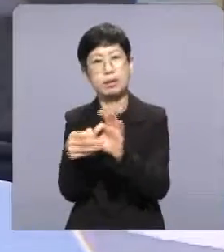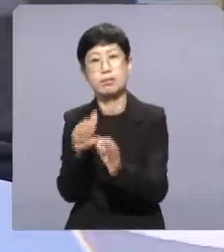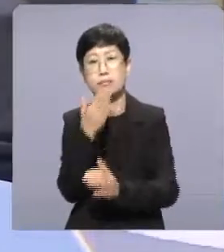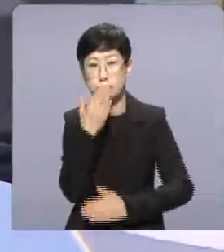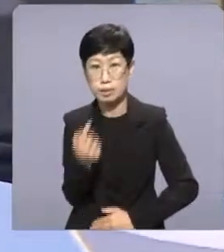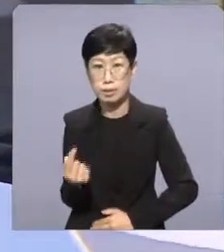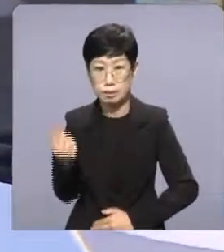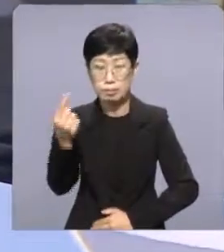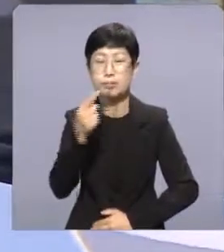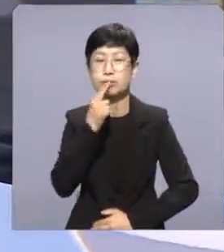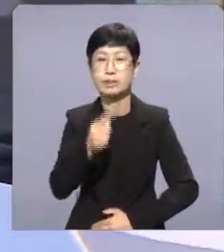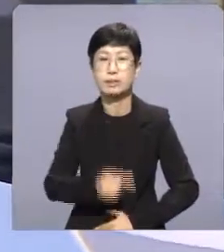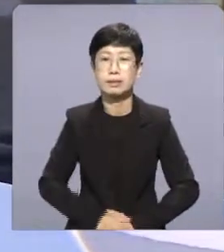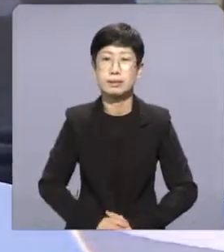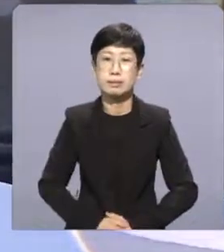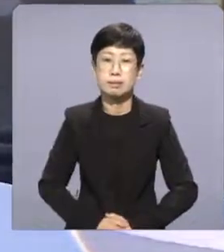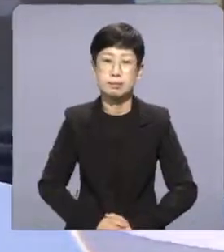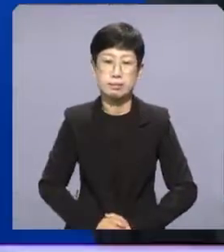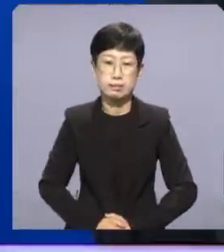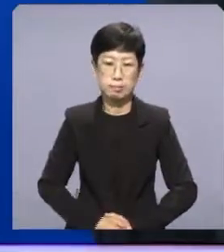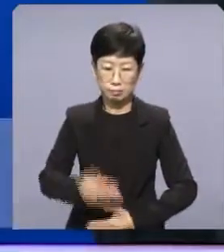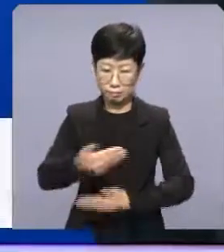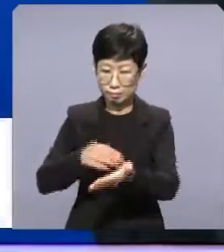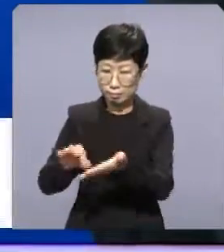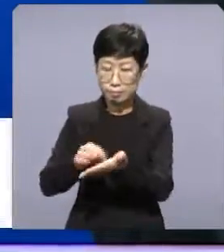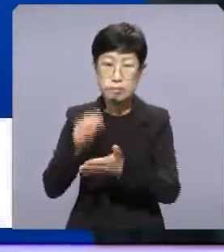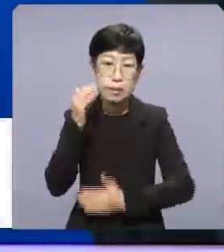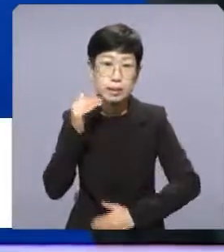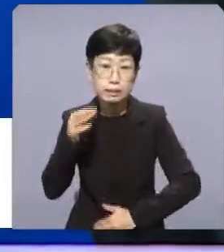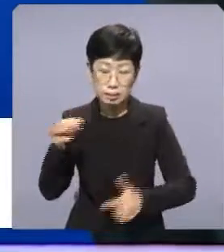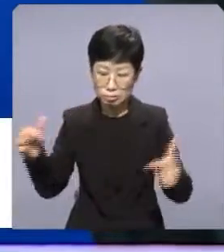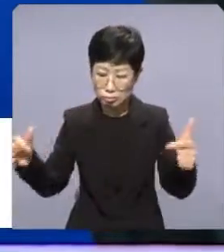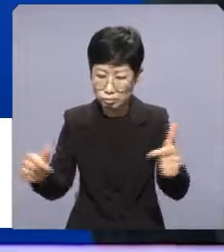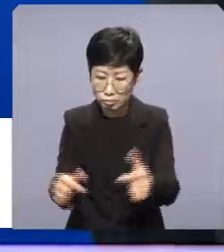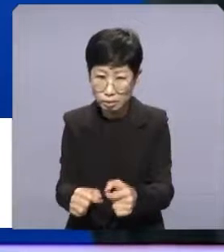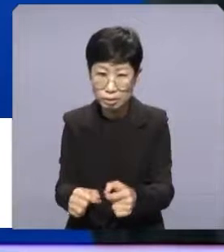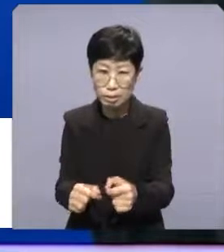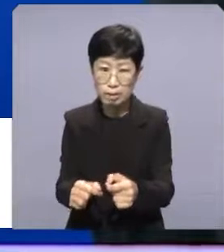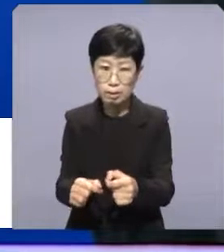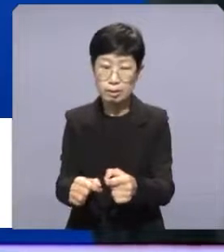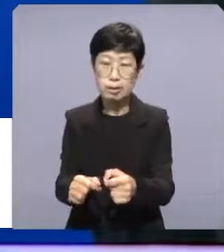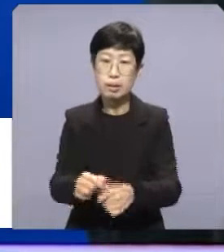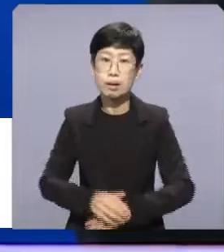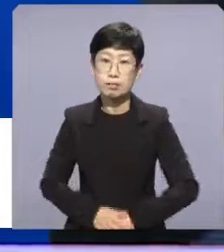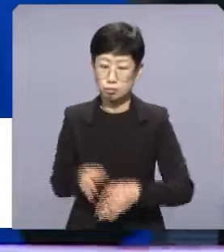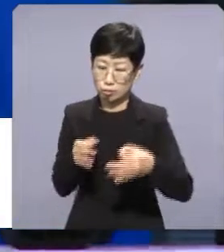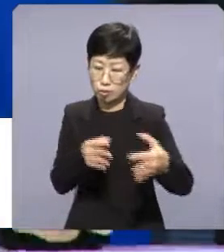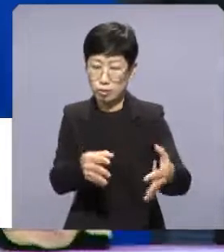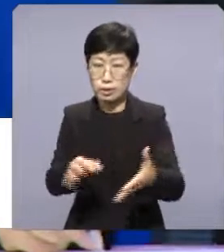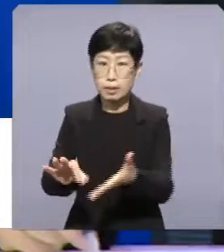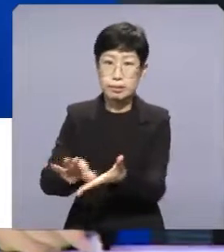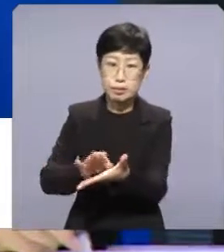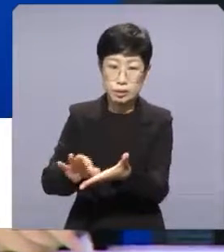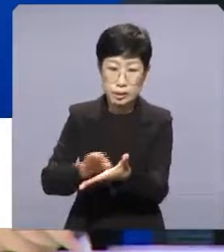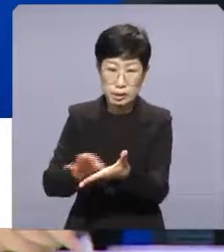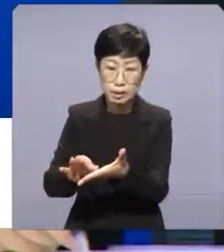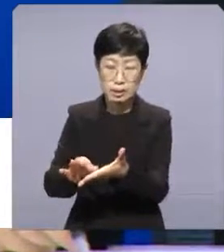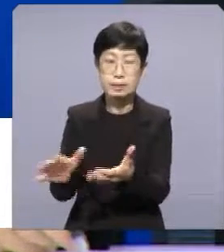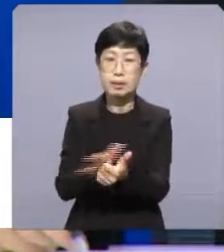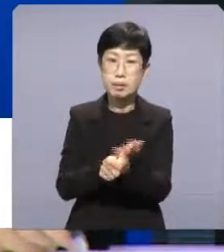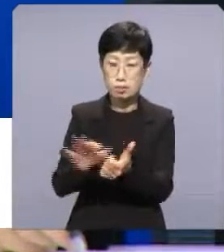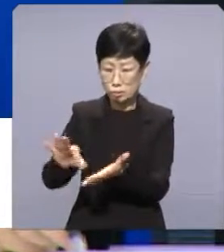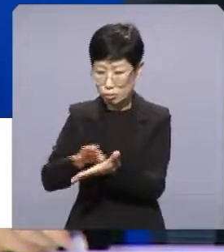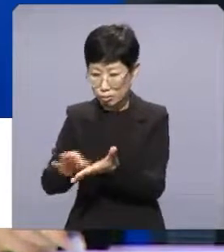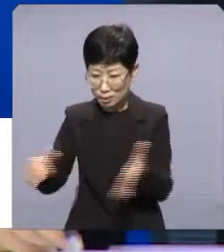게 판 의 전망입니다 경상수지 흑자 경우 축복은 보는 소득수준 나 서비스수지 그 규모까지 같이